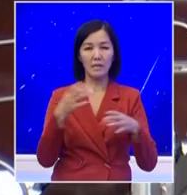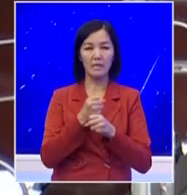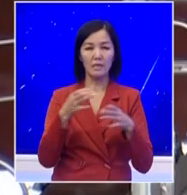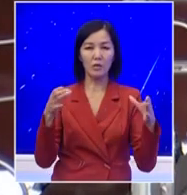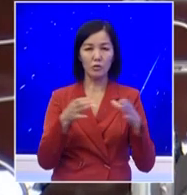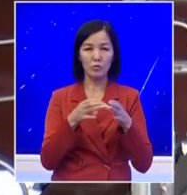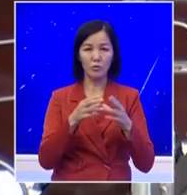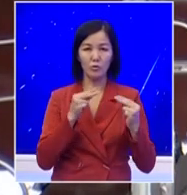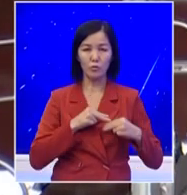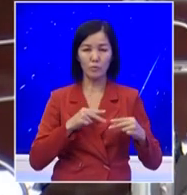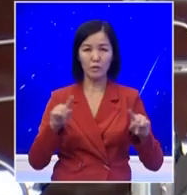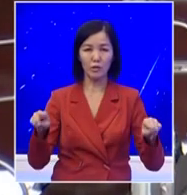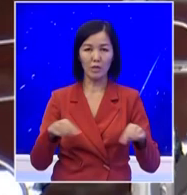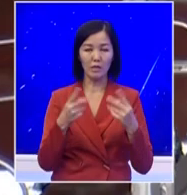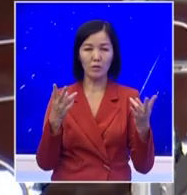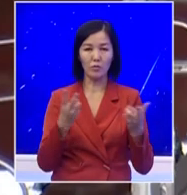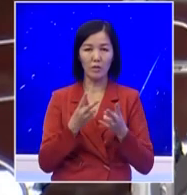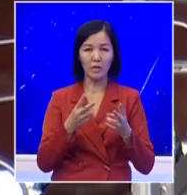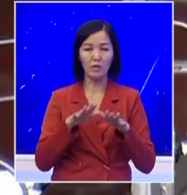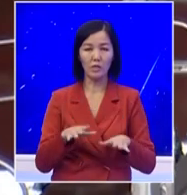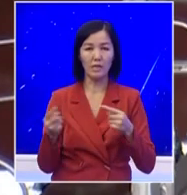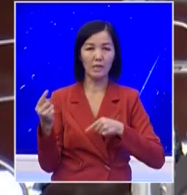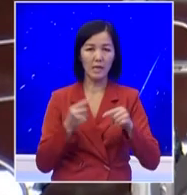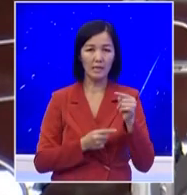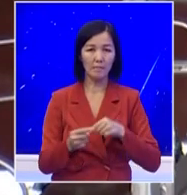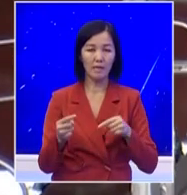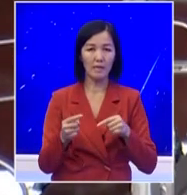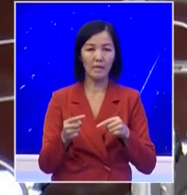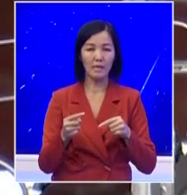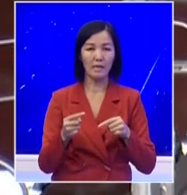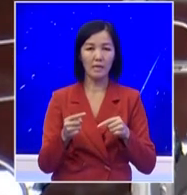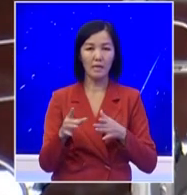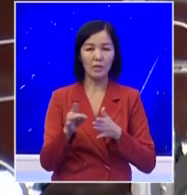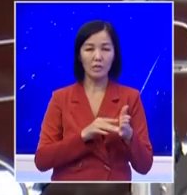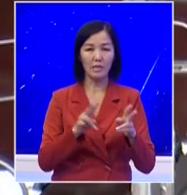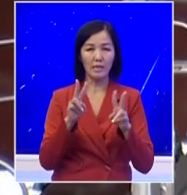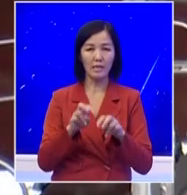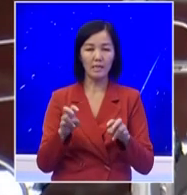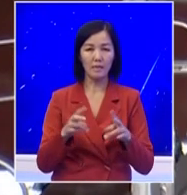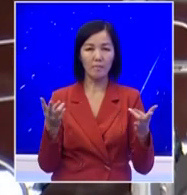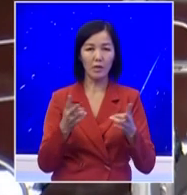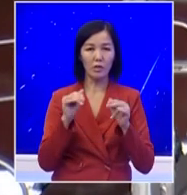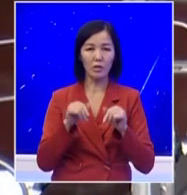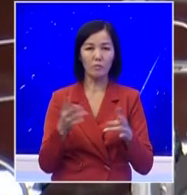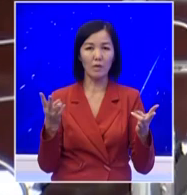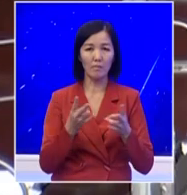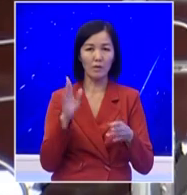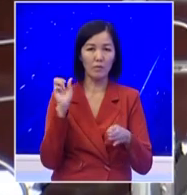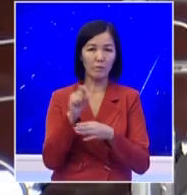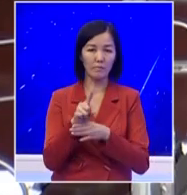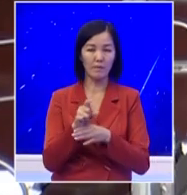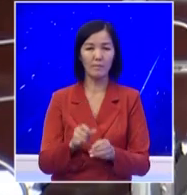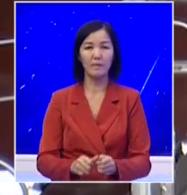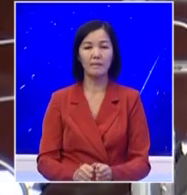жұмысын жандандырды, және жергілікті жерлерді кәсіпкерлер көтерген мәселелерін жедел қарап, тиісті шешімдер қабылдау тапсырамын.